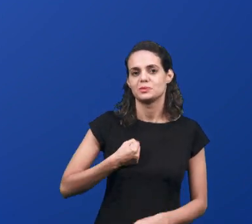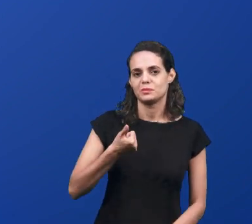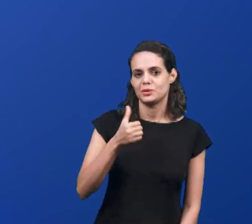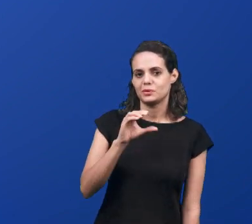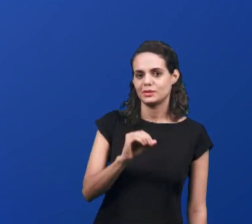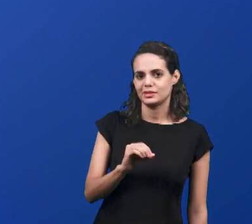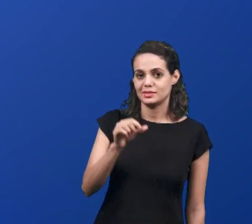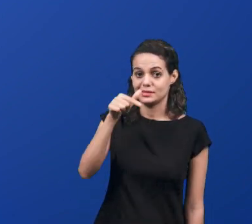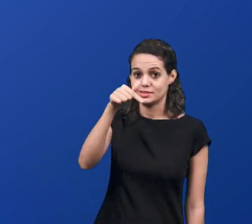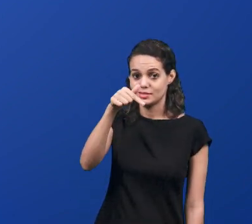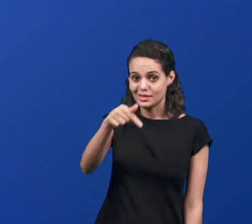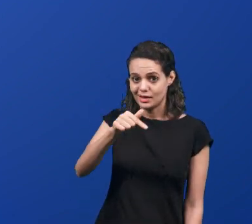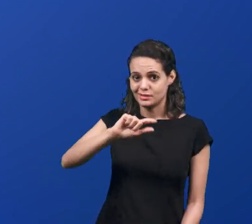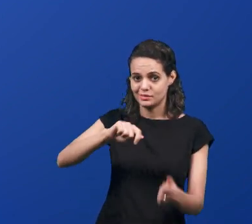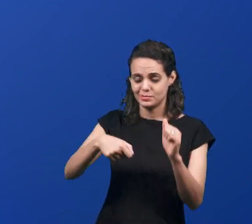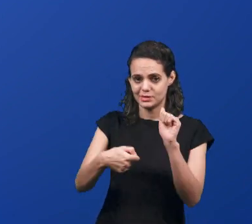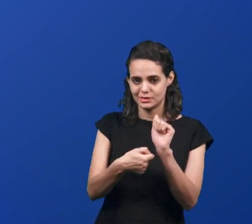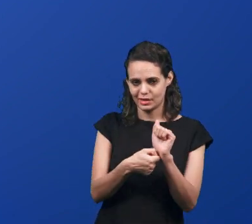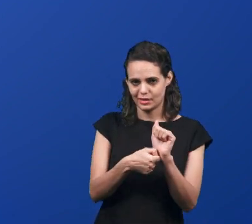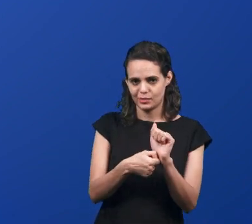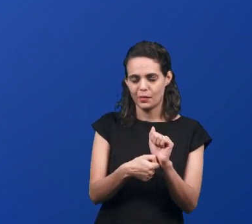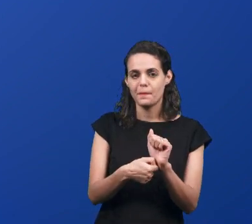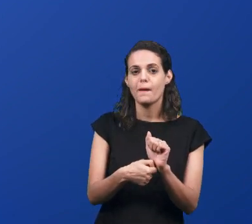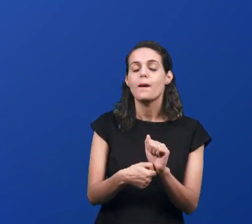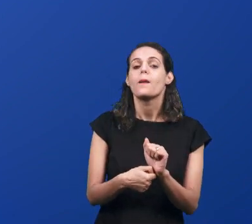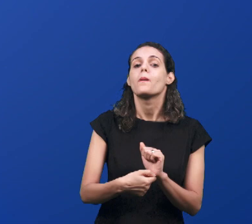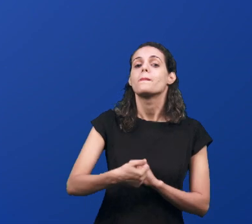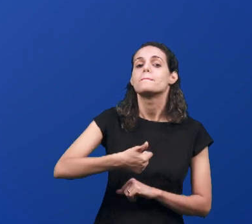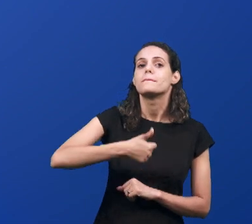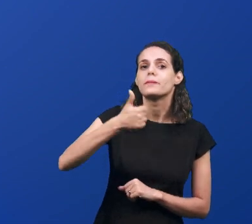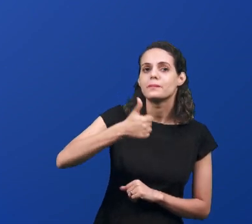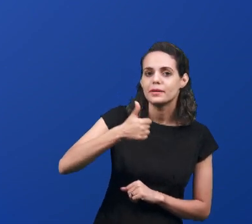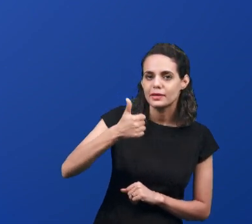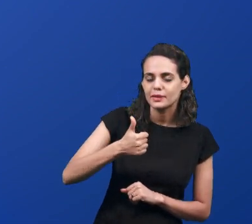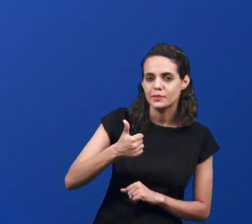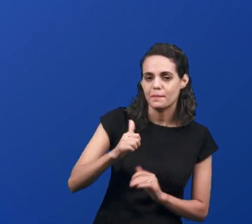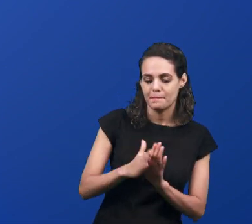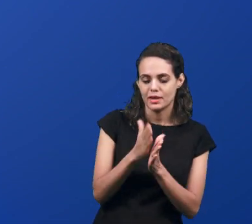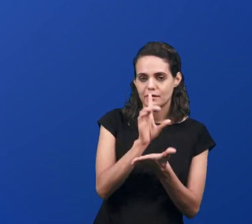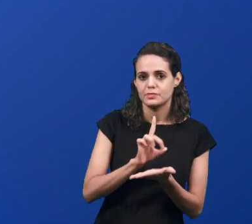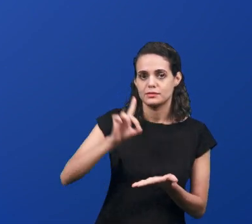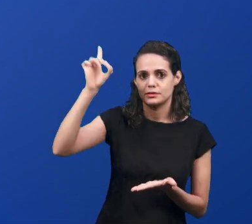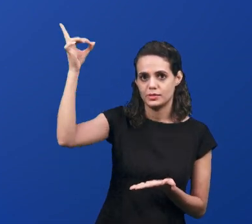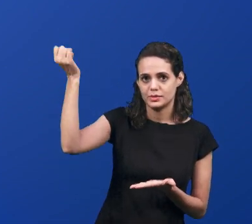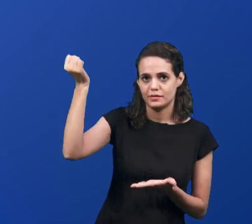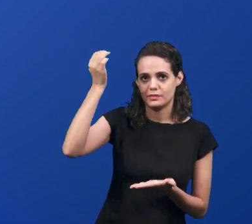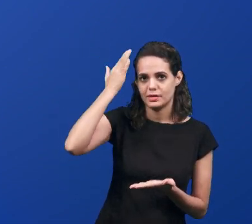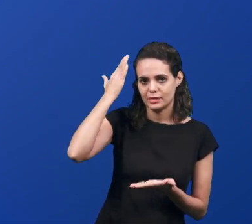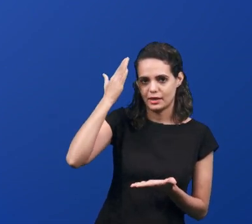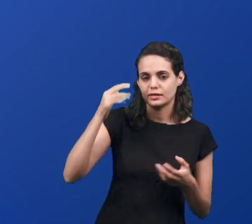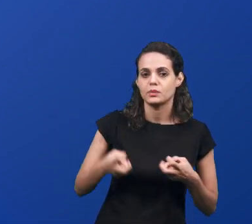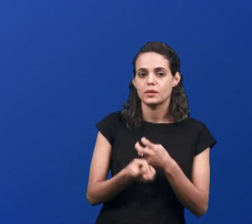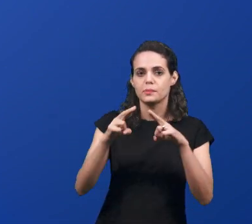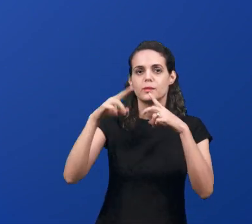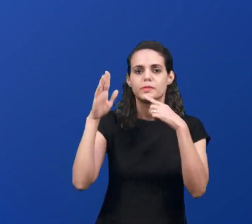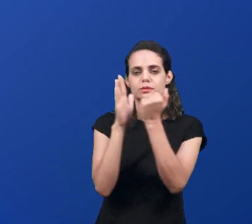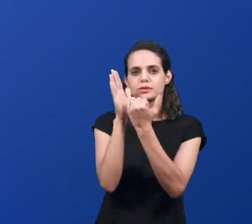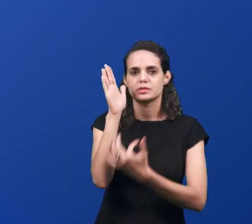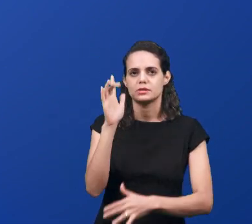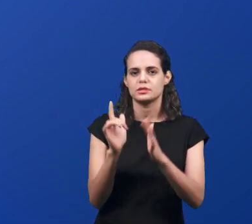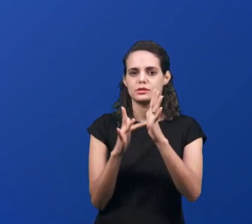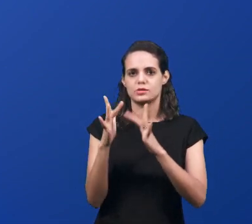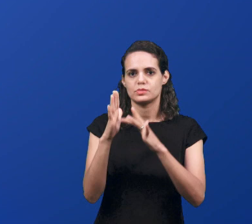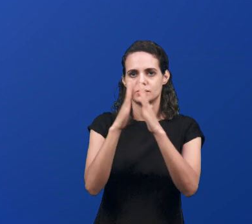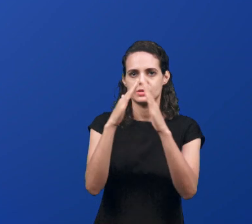en citant les sept mystères. Le premier mystère, c'est la parole révélée, après la prière par le sang, l'église, la